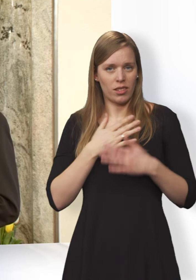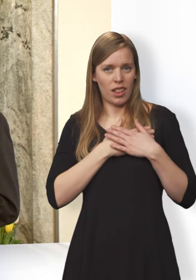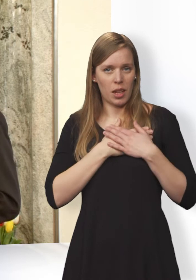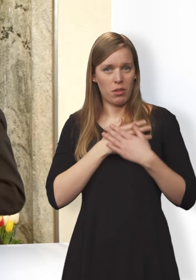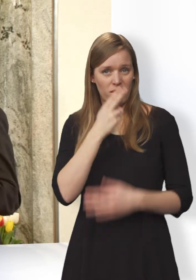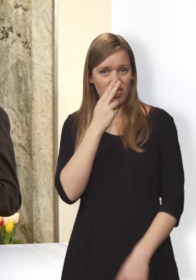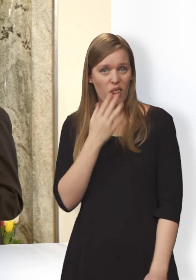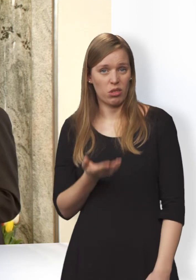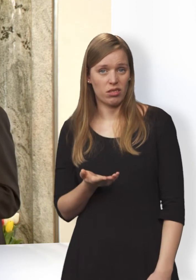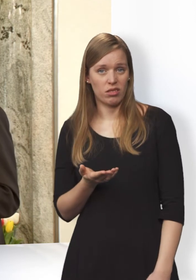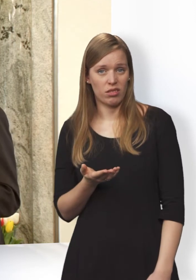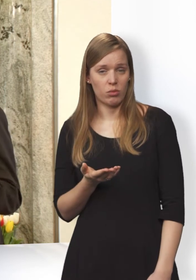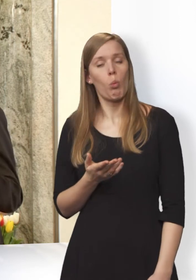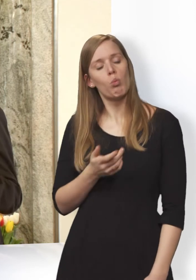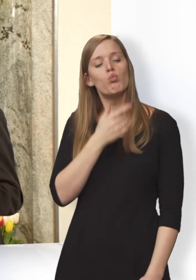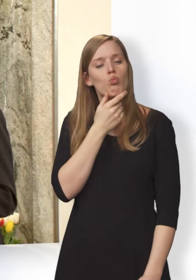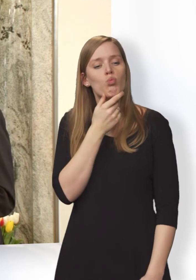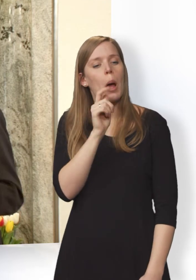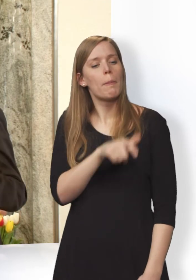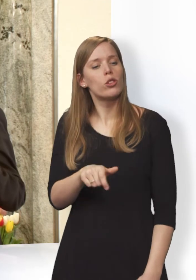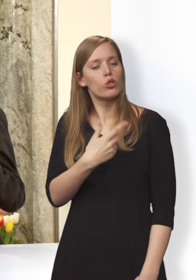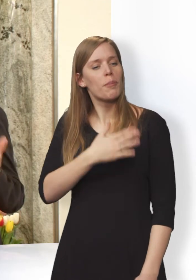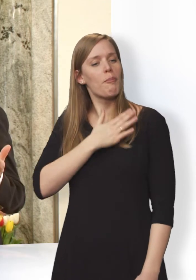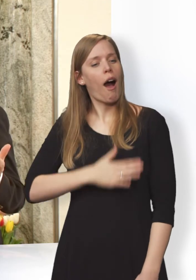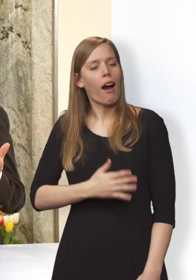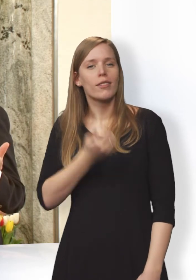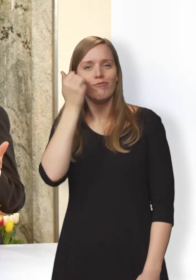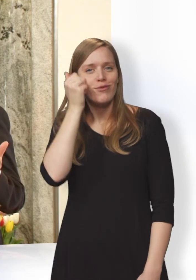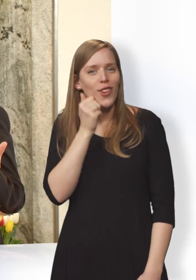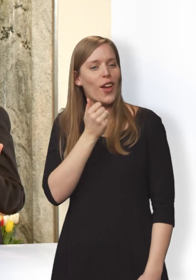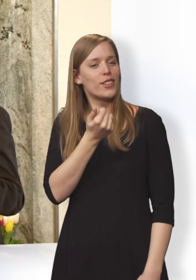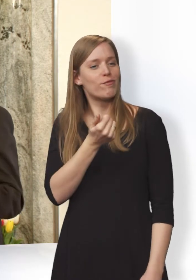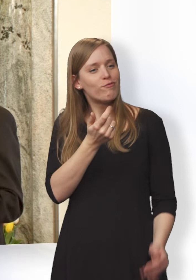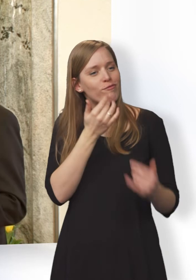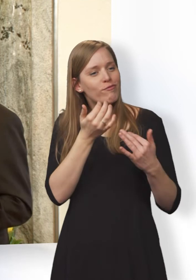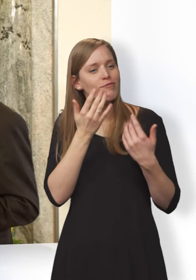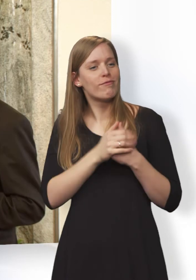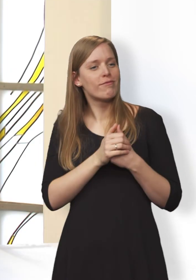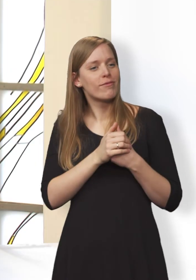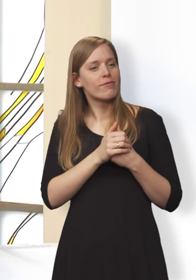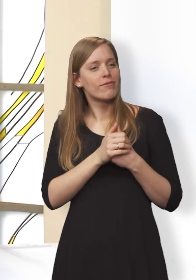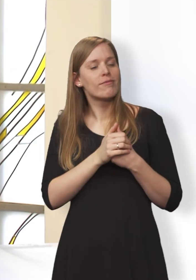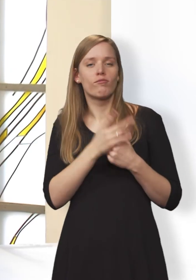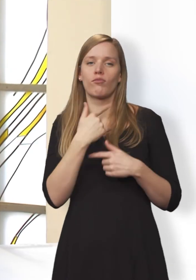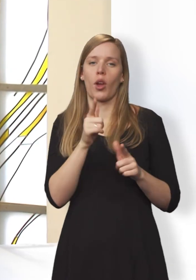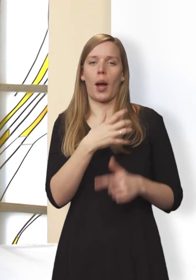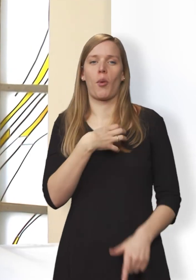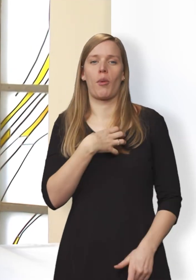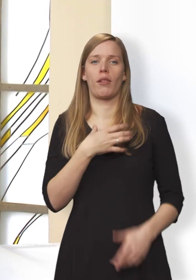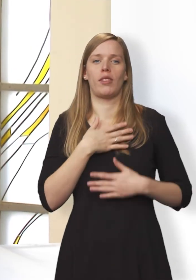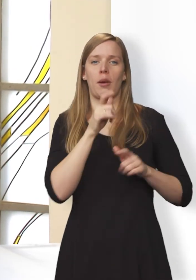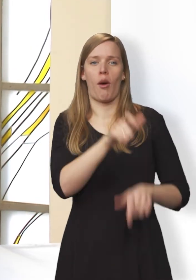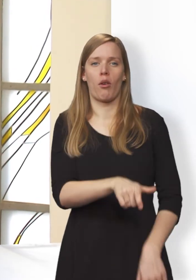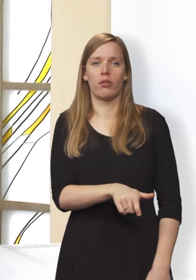es ist nicht schlecht bei menschen die mir sympathisch sind ist es aber bei menschen